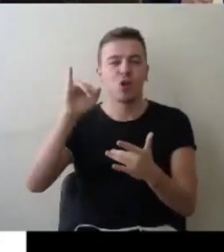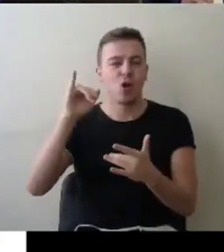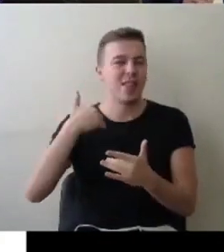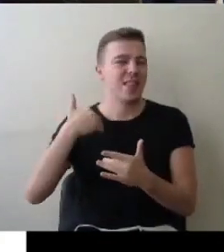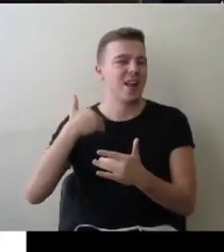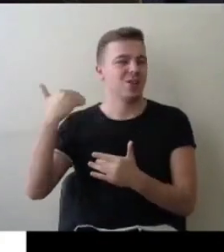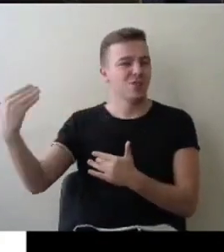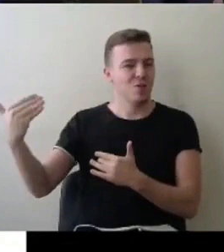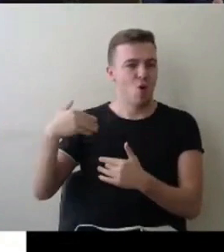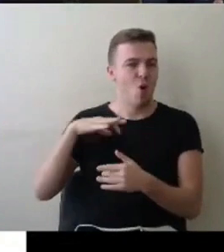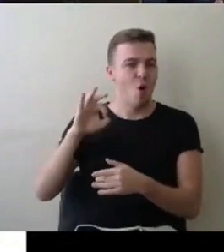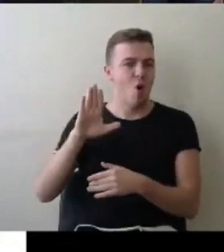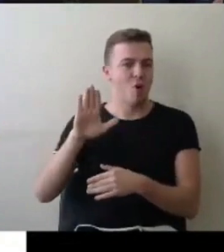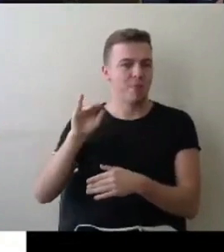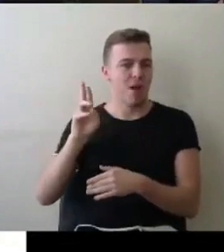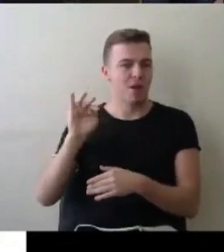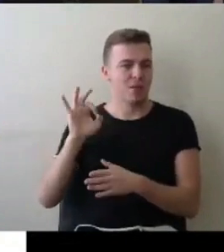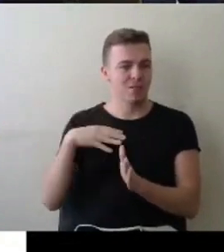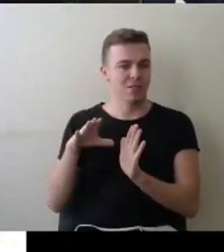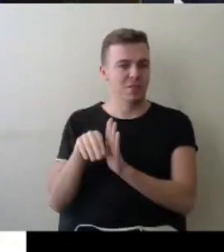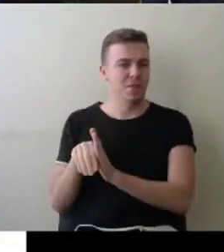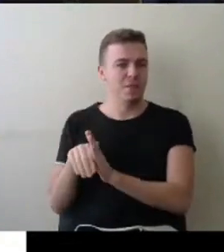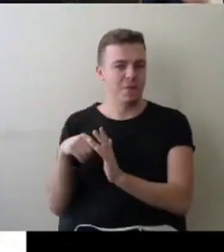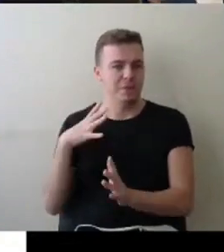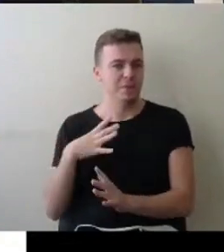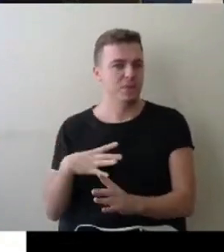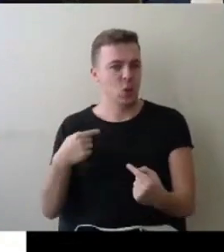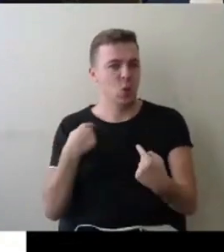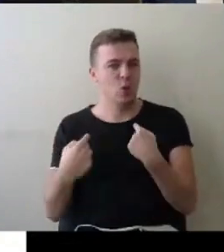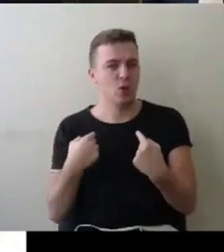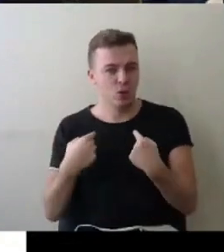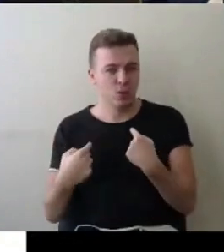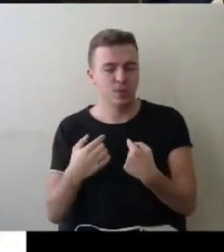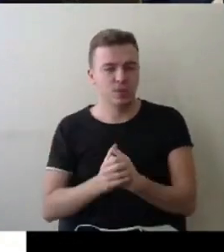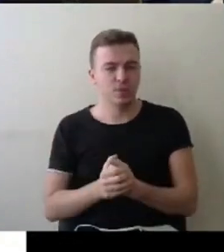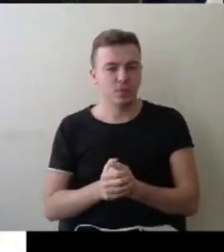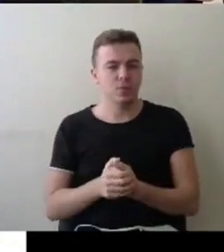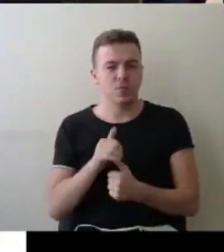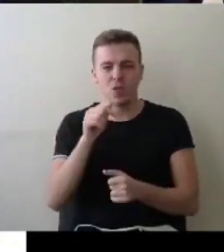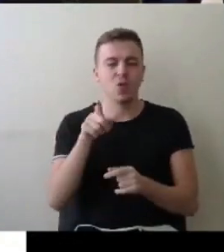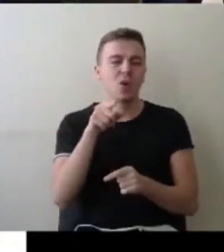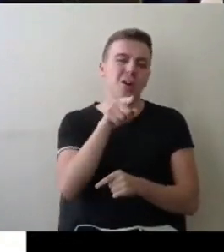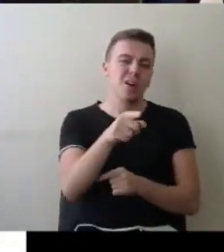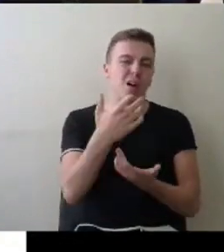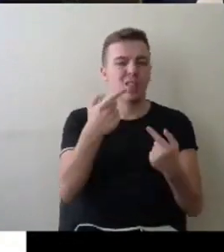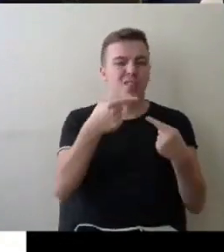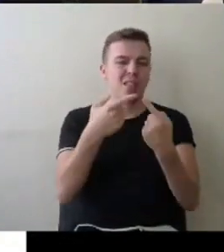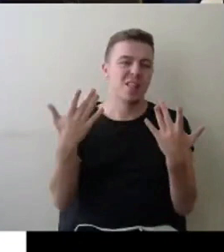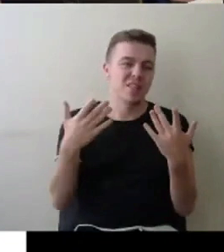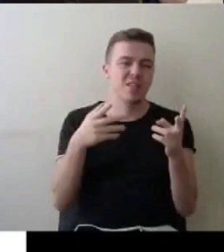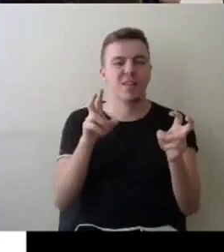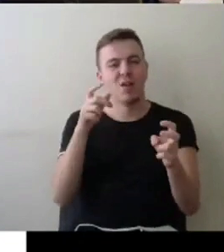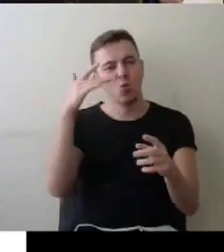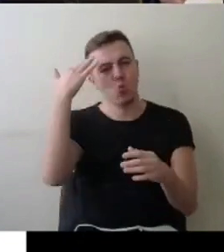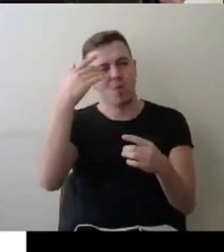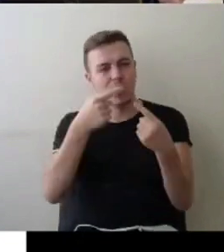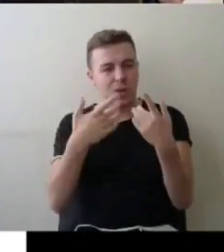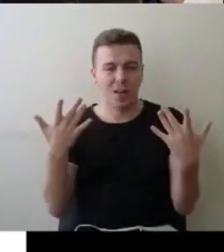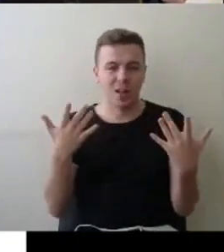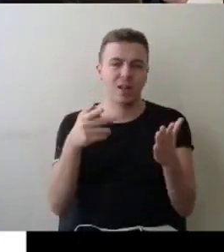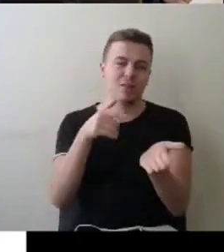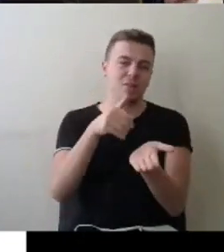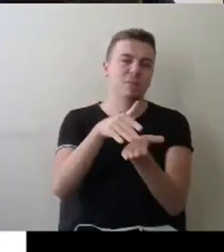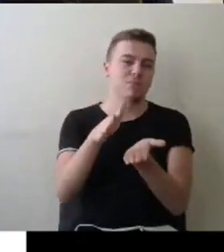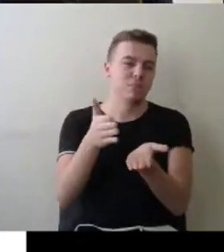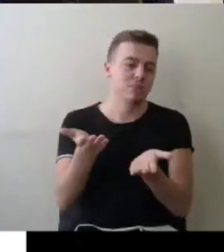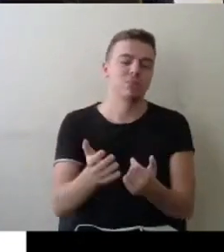kuris tarsi svarbiau negu tu, kas esu tu. Jeigu tu netitinki kažkokio, tai to, reiškia, kaip mes suprantam to intereso,